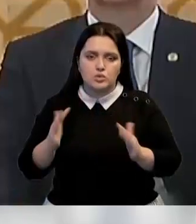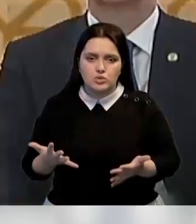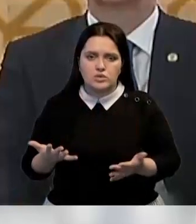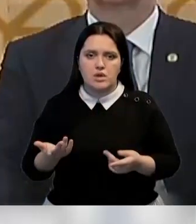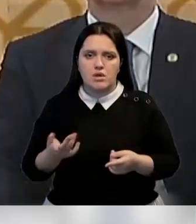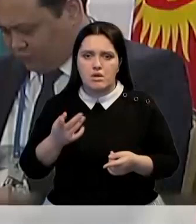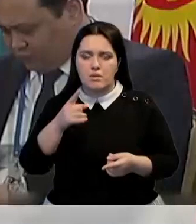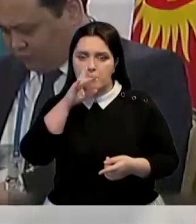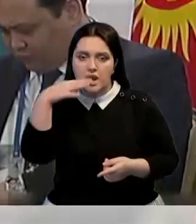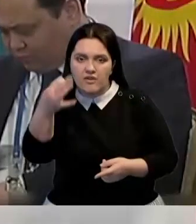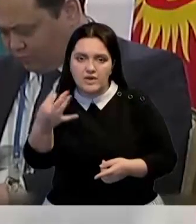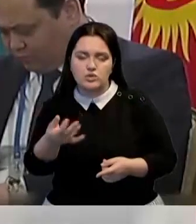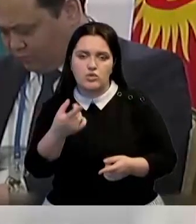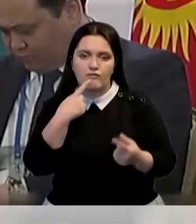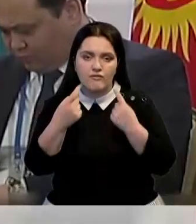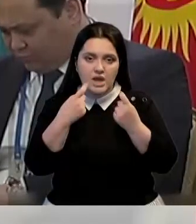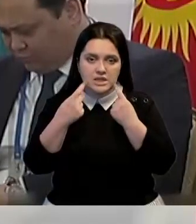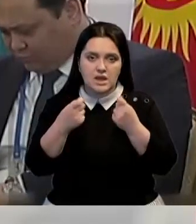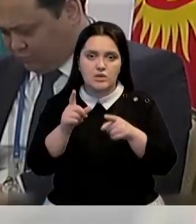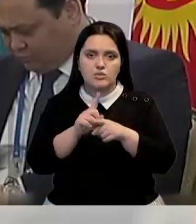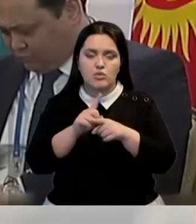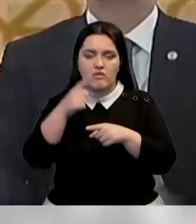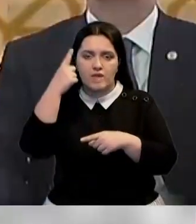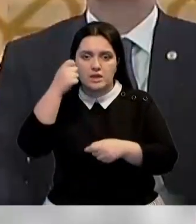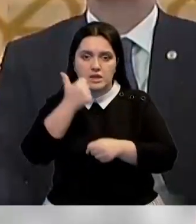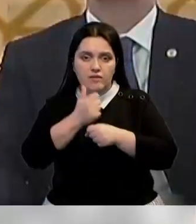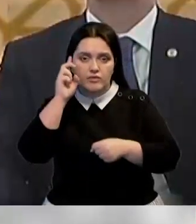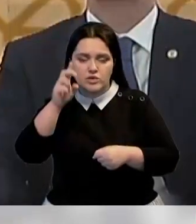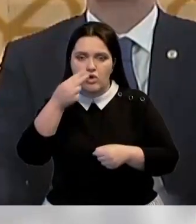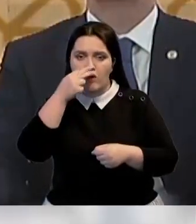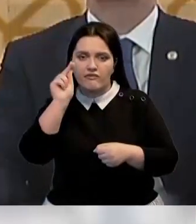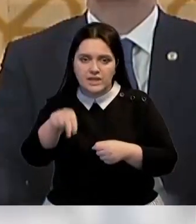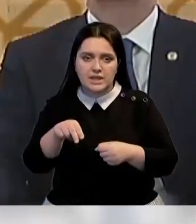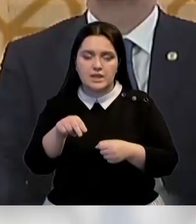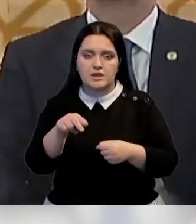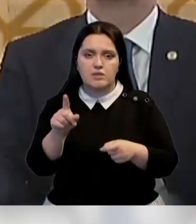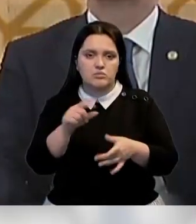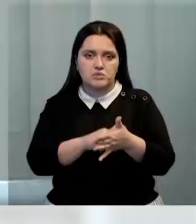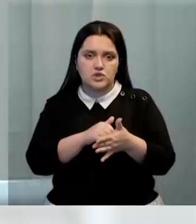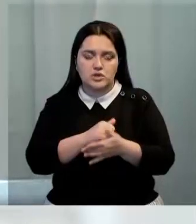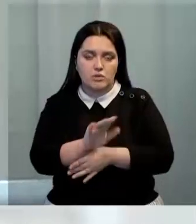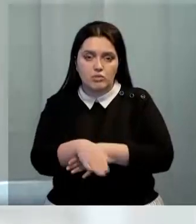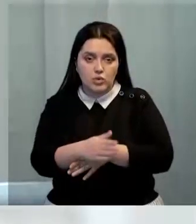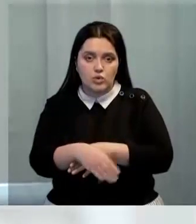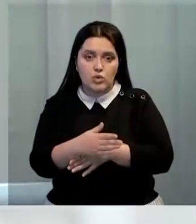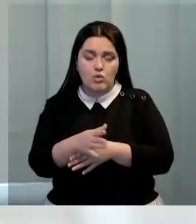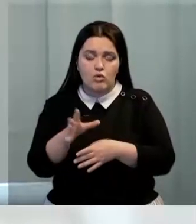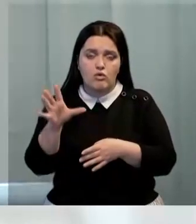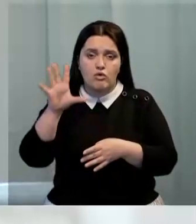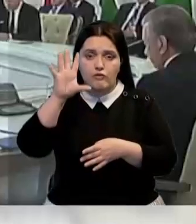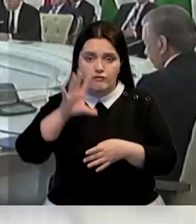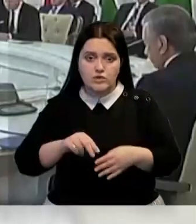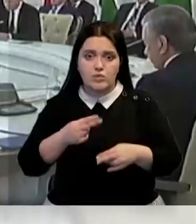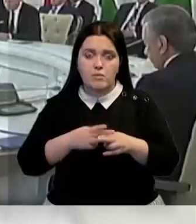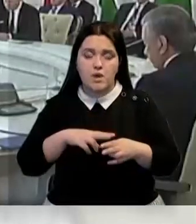провокационные высказывания, в том числе в адрес глав государств, обвинения, которые ни на чем не основаны, и все это, естественно,